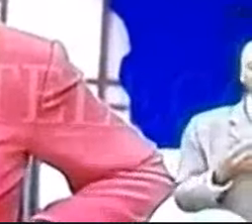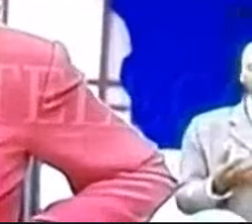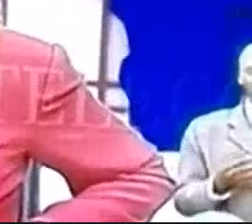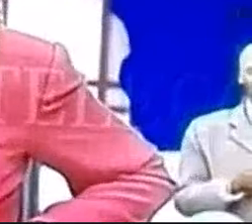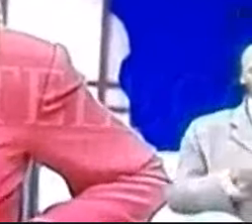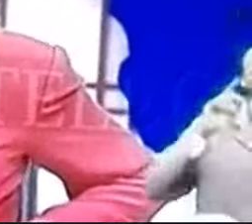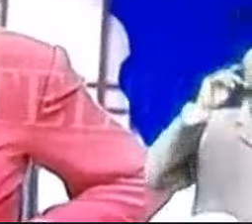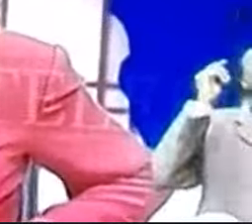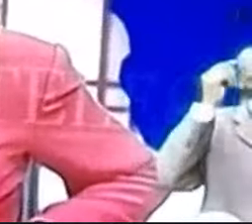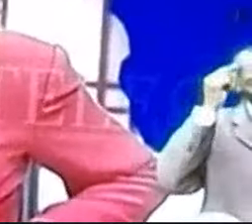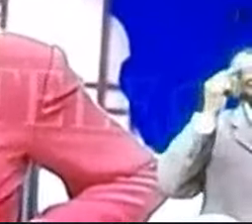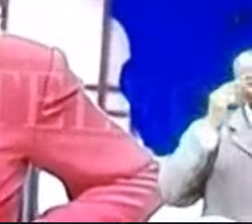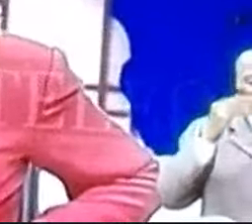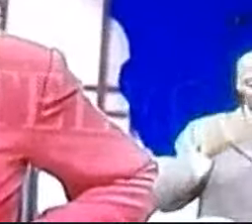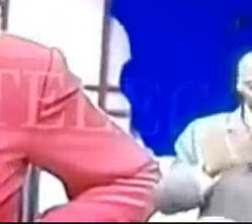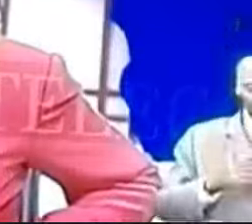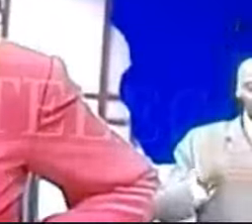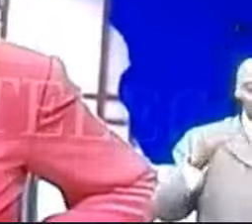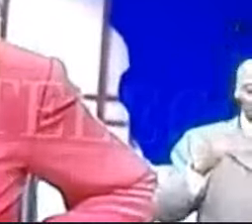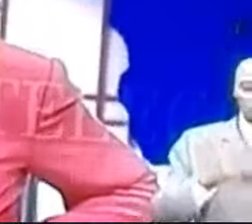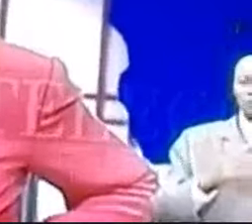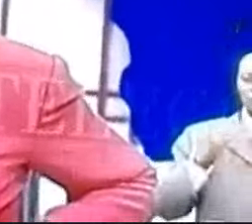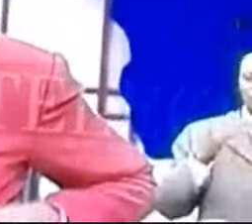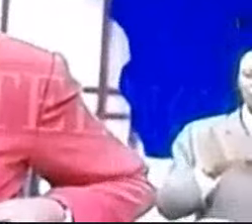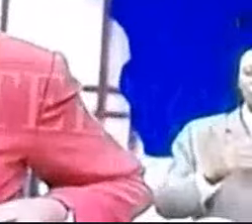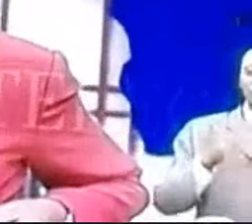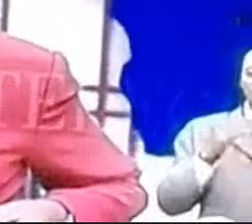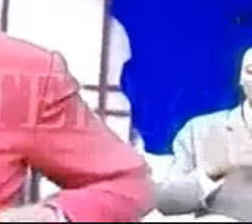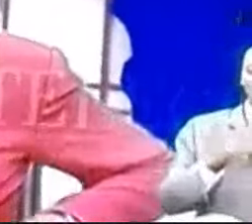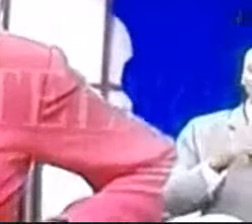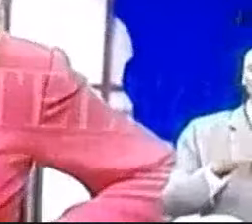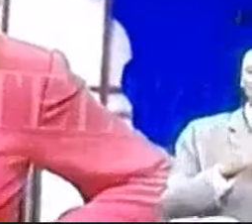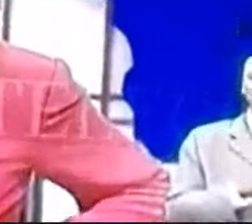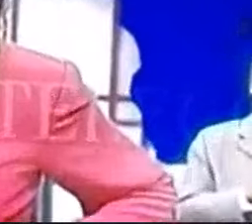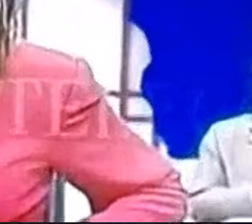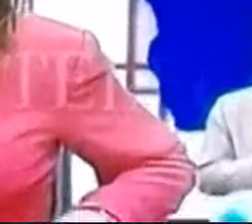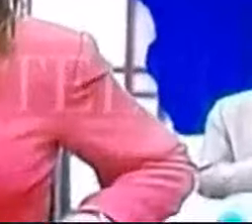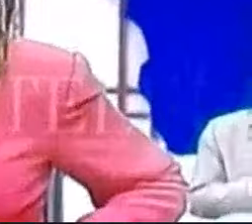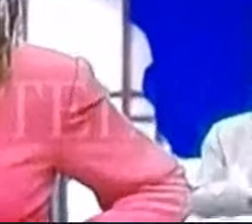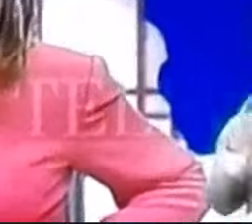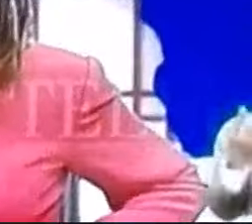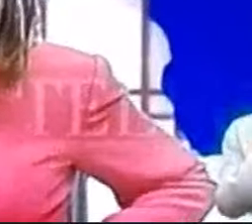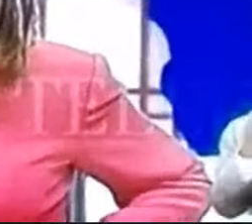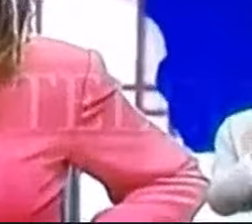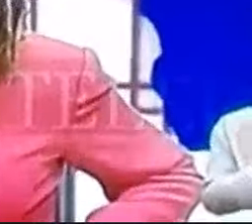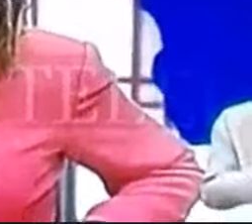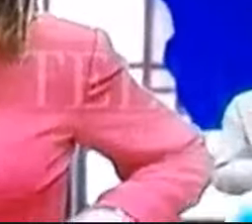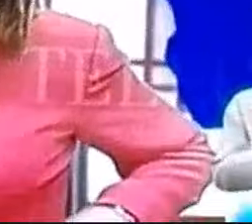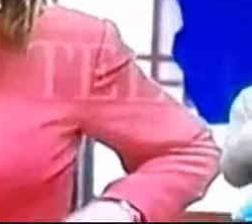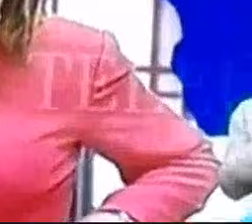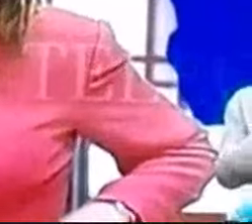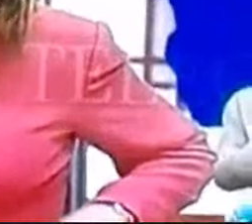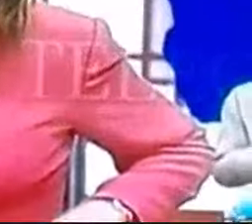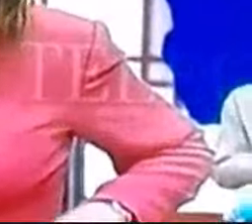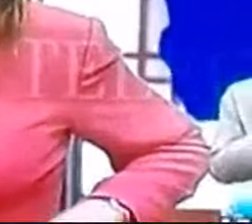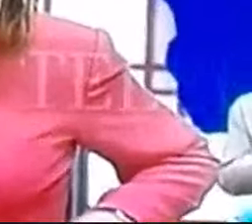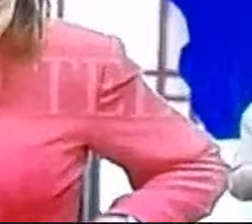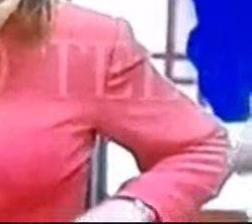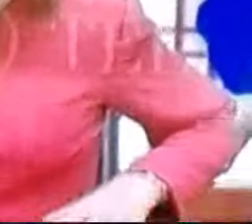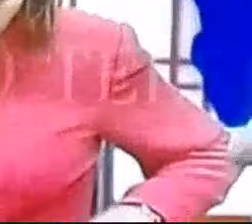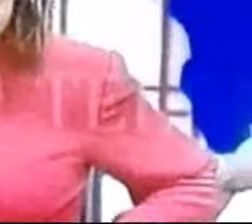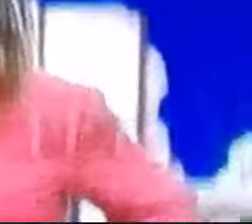cause, le gouvernement continuera sans désemparer ainsi jusqu'à son dernier souffle à assurer la sécurité des personnes et